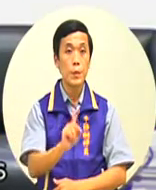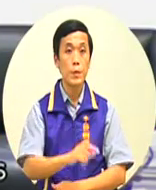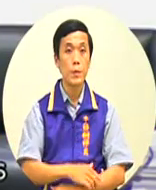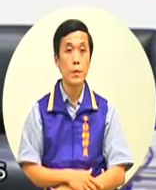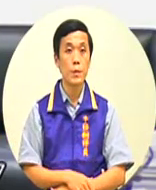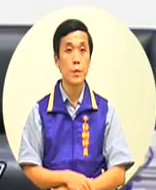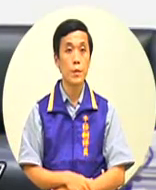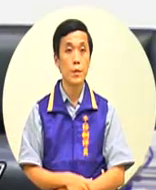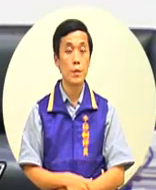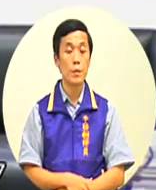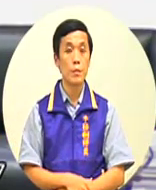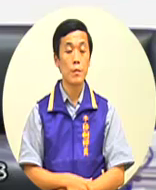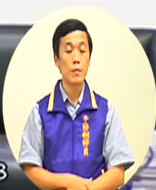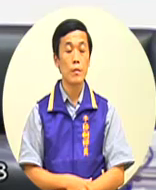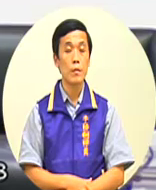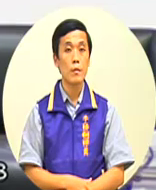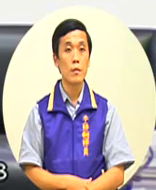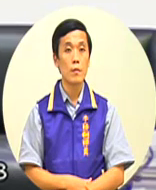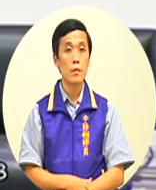2086小时，